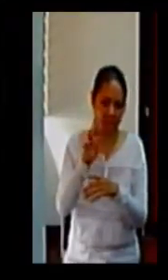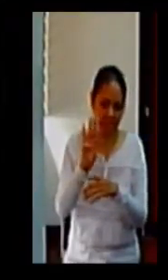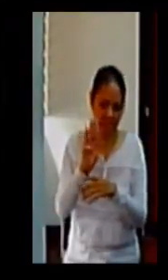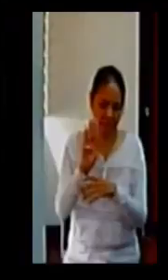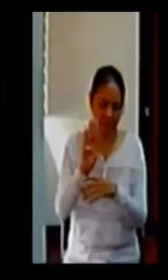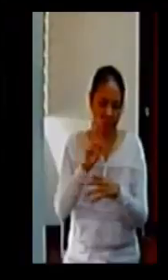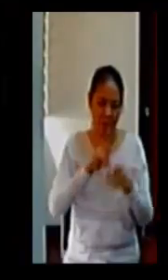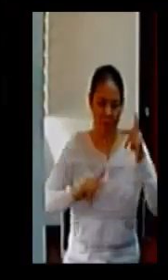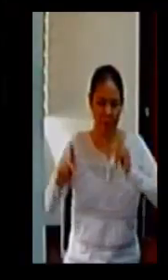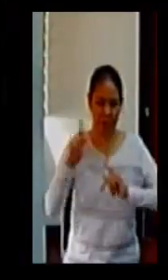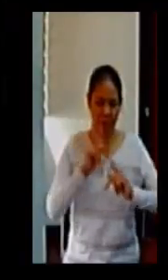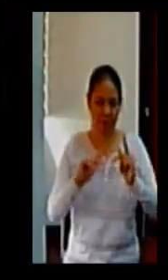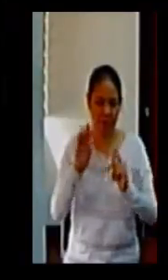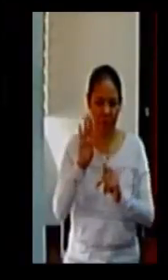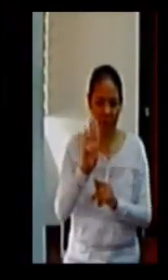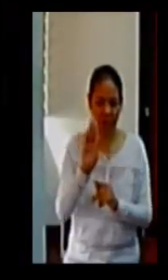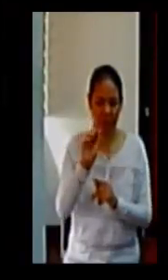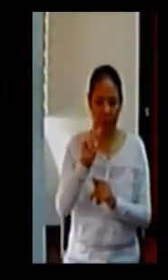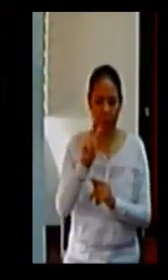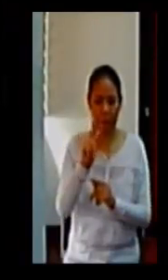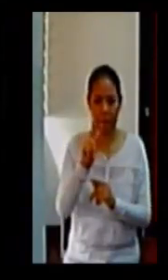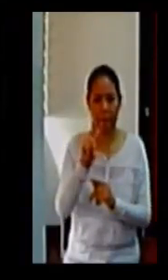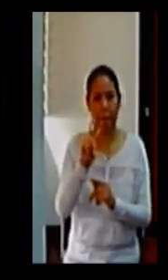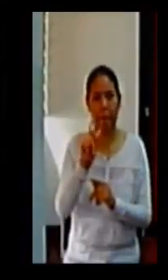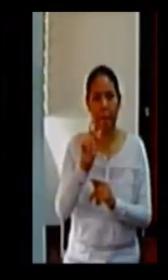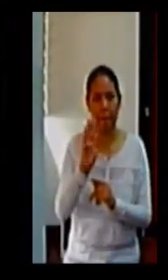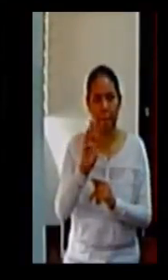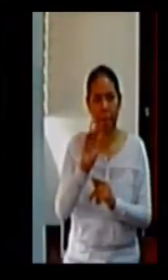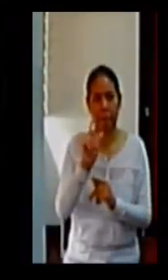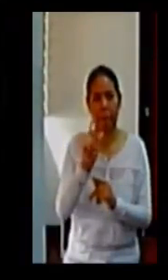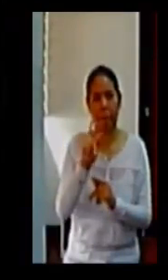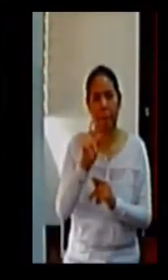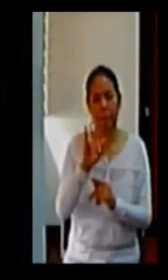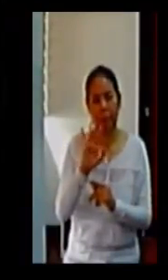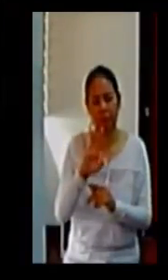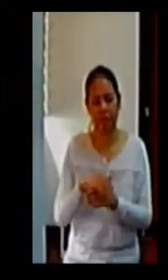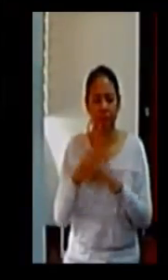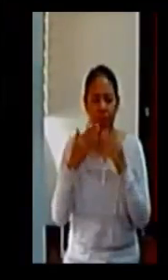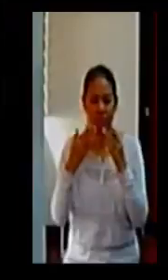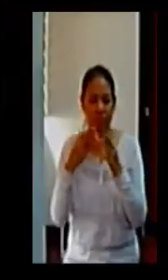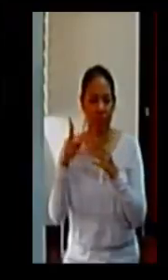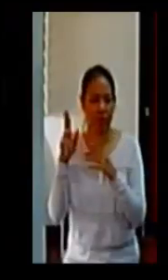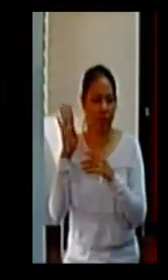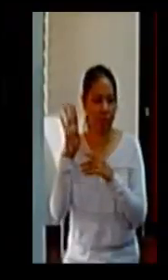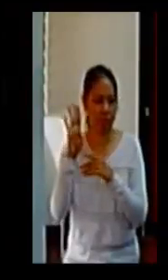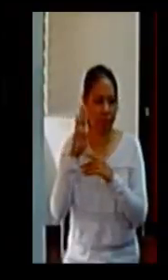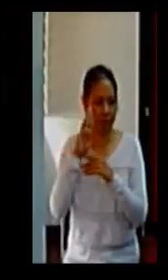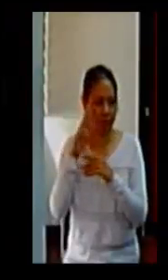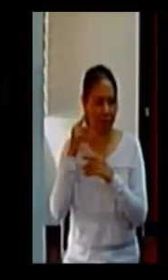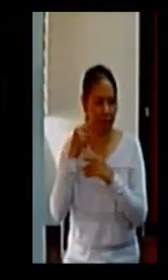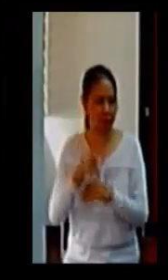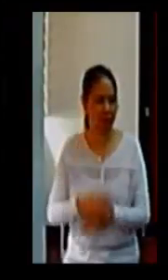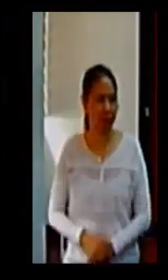pag-perform ng isang baki. Yeah. At Ginong Bukan, ay, may dadagdag ba?